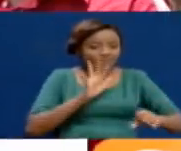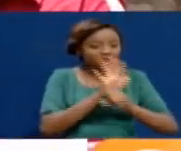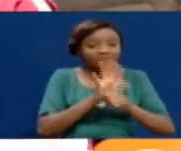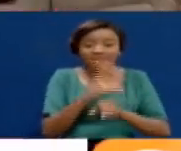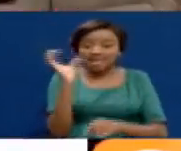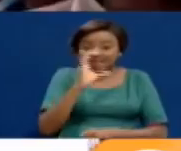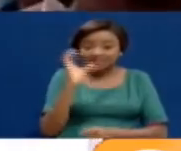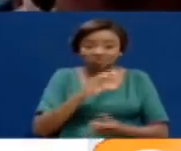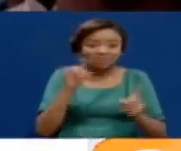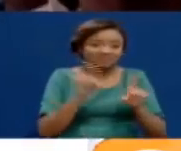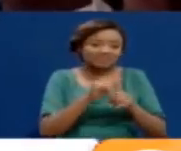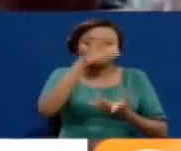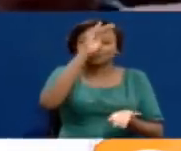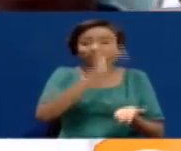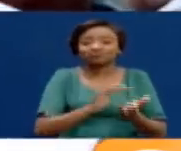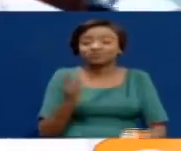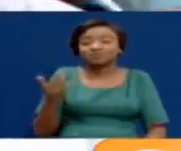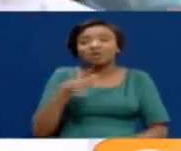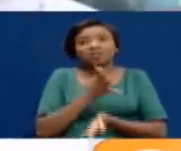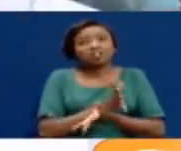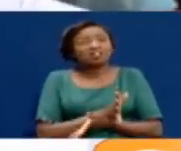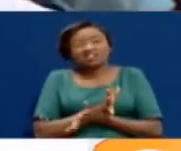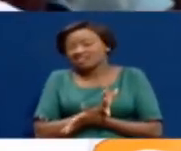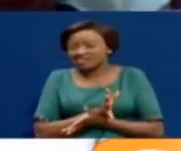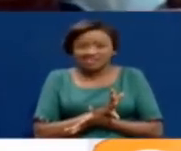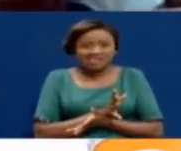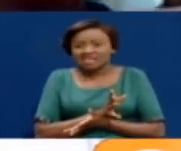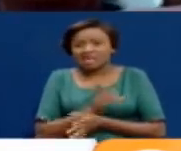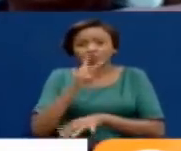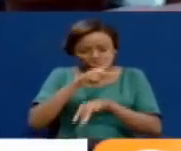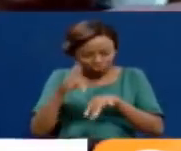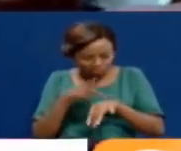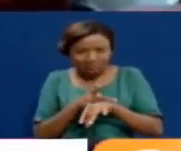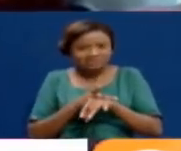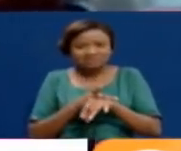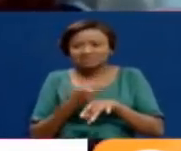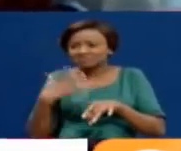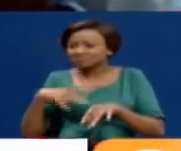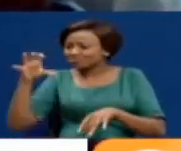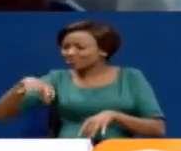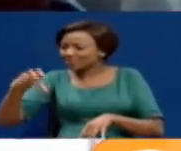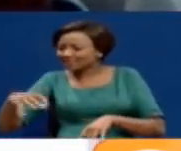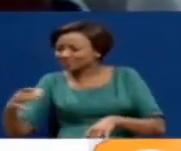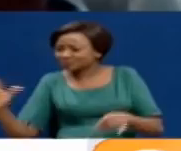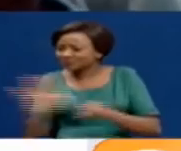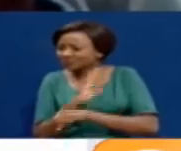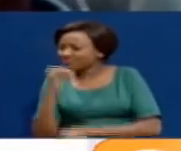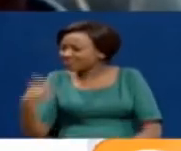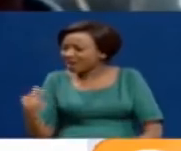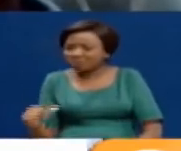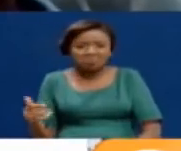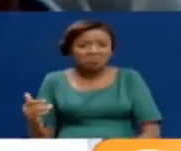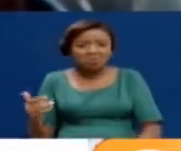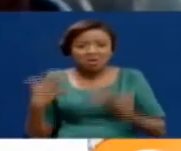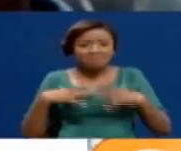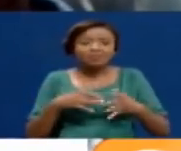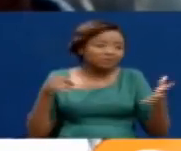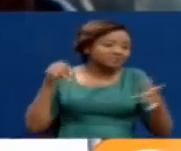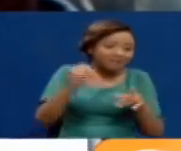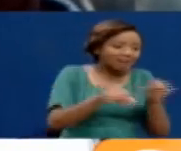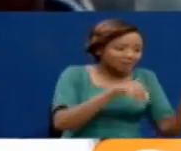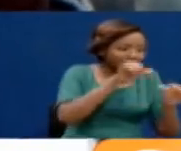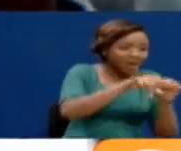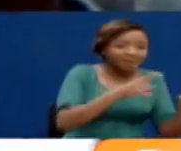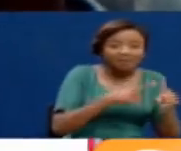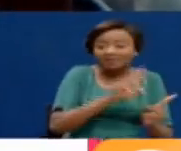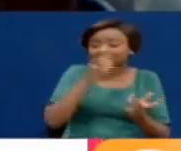abiria ikiwa ndogo. Kazi ya unangojea mtu 2 hours, hakuna gari jai. Watu yani kazi, watu tu ni shopping, hakuna